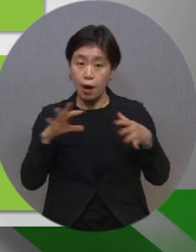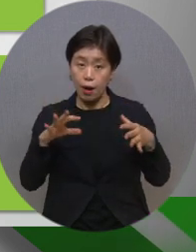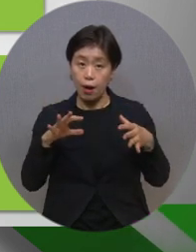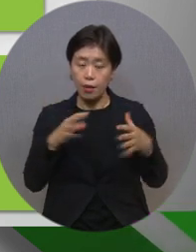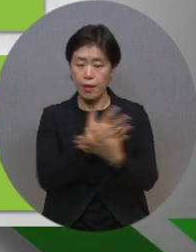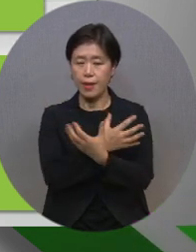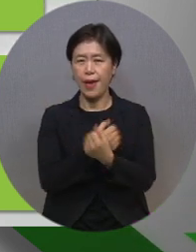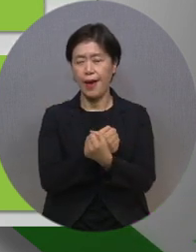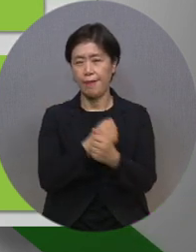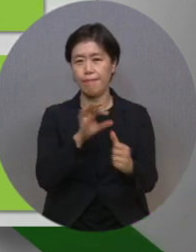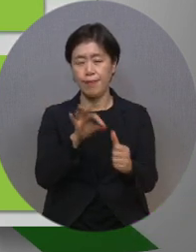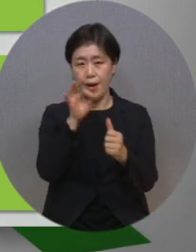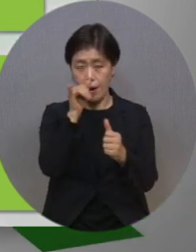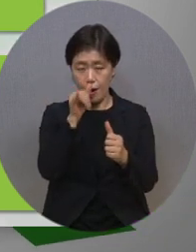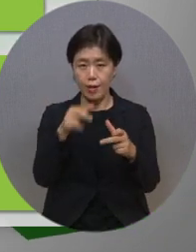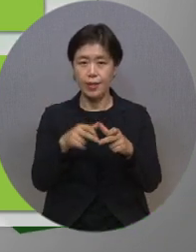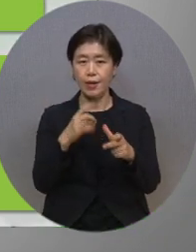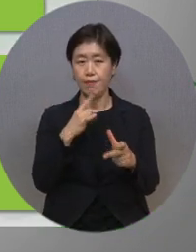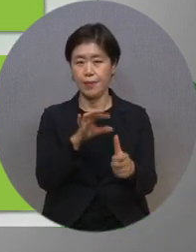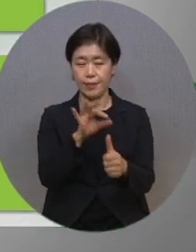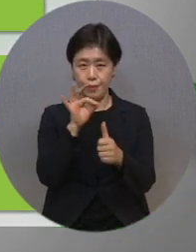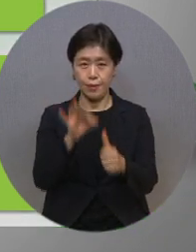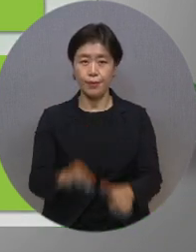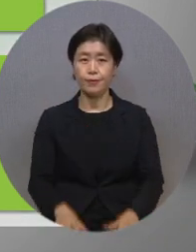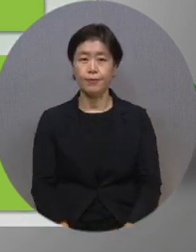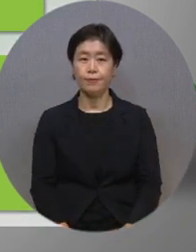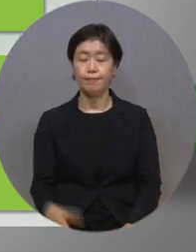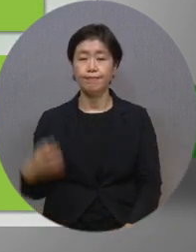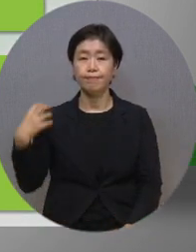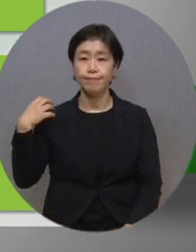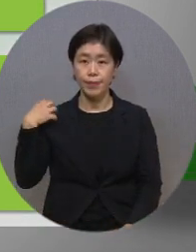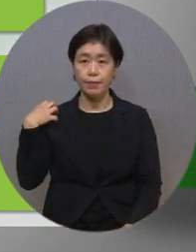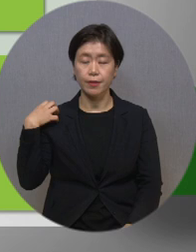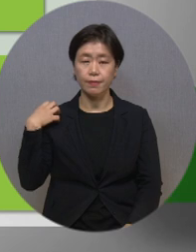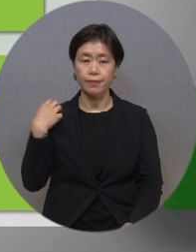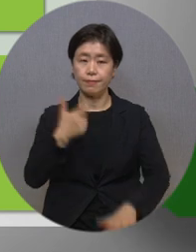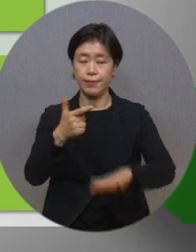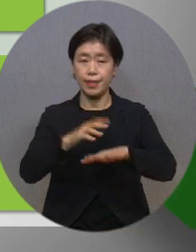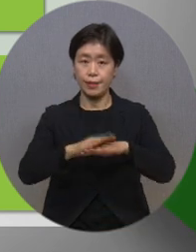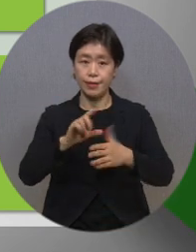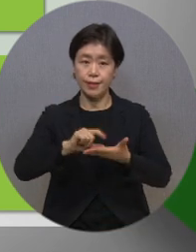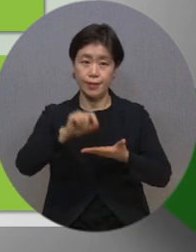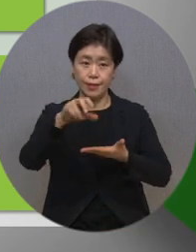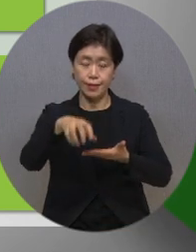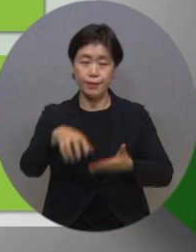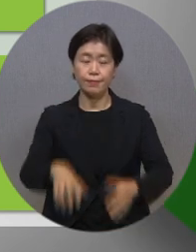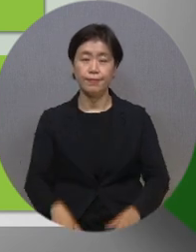모집합니다. 장애인만 채용하며 담당 지사는 대전지사입니다.